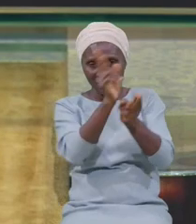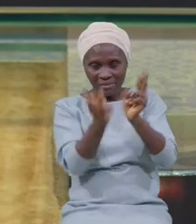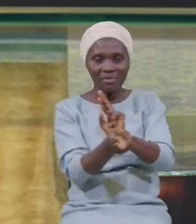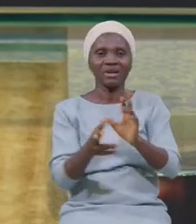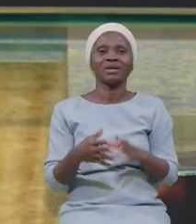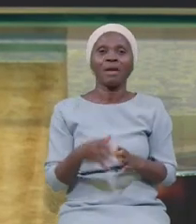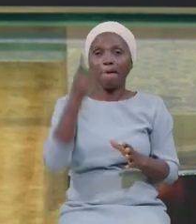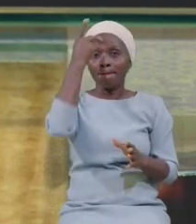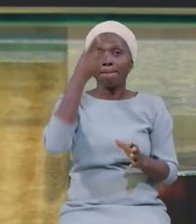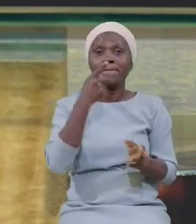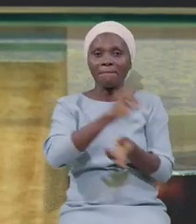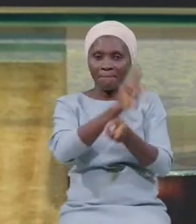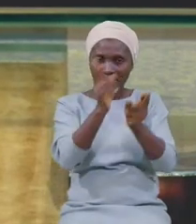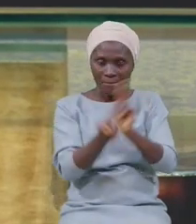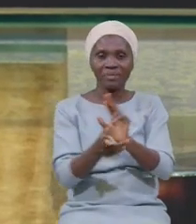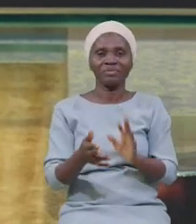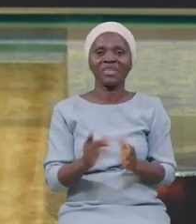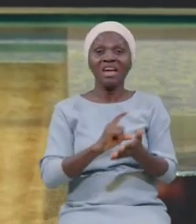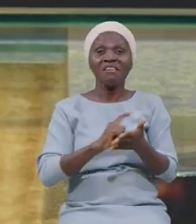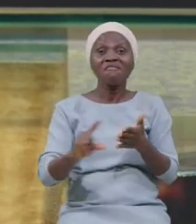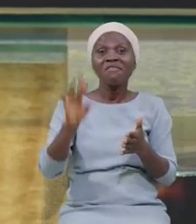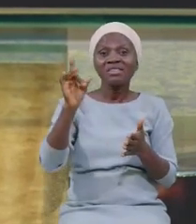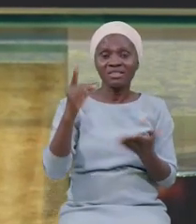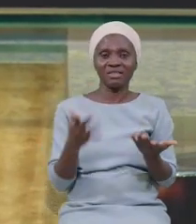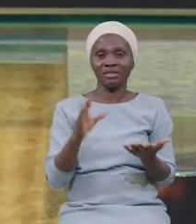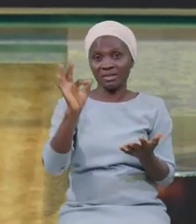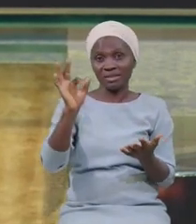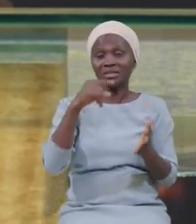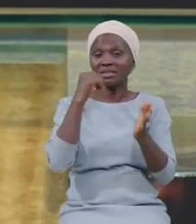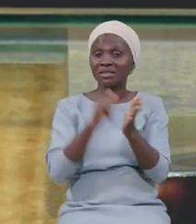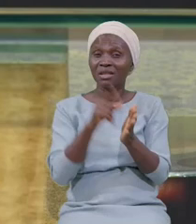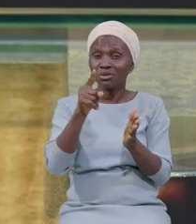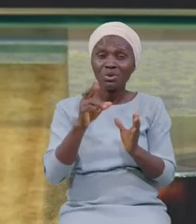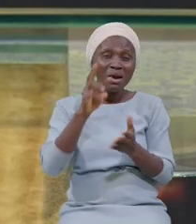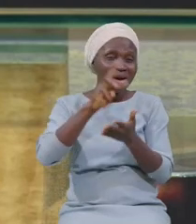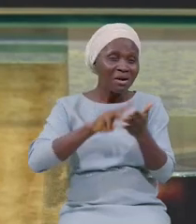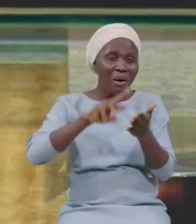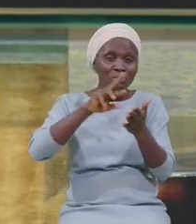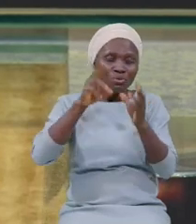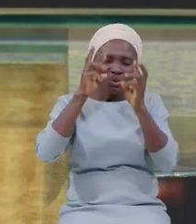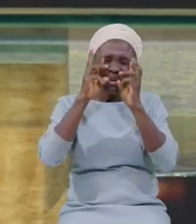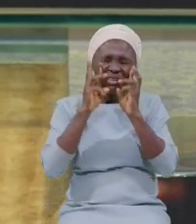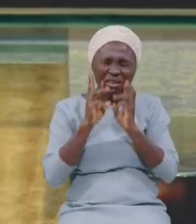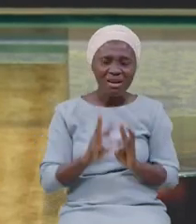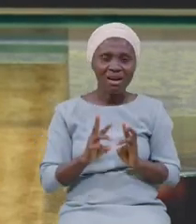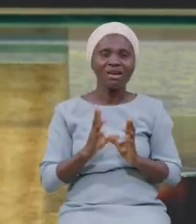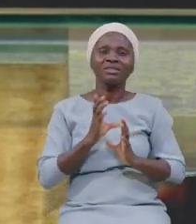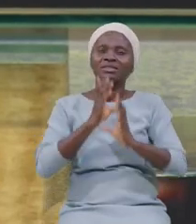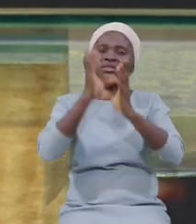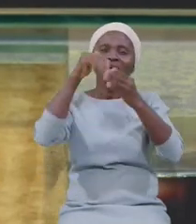verset 19 dit, « Lève-toi, pousse des gémissements à l'entrée